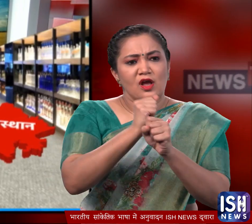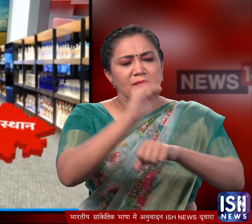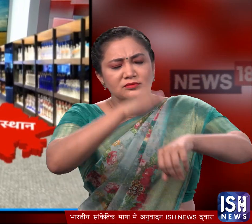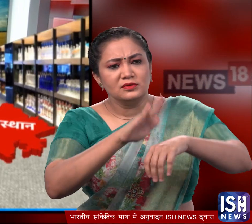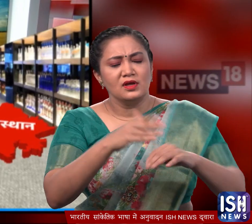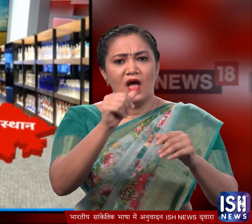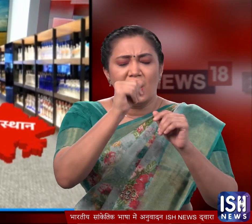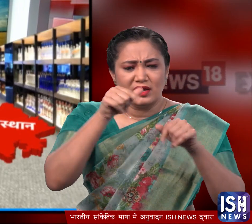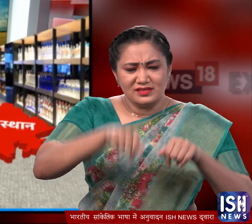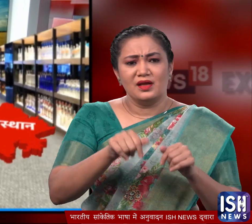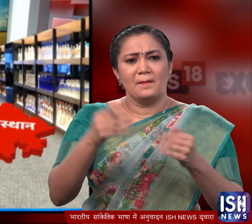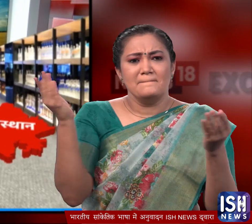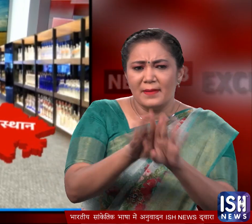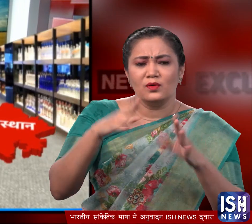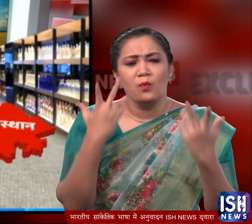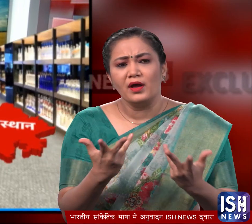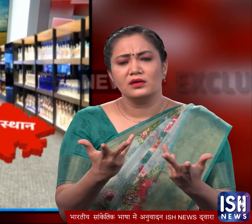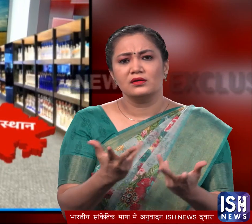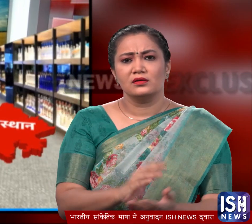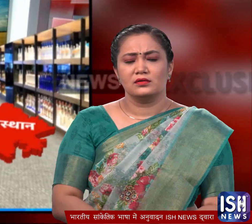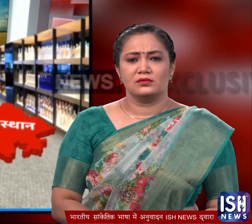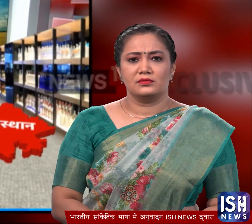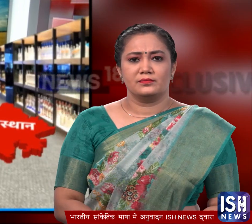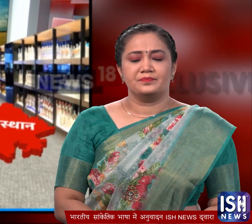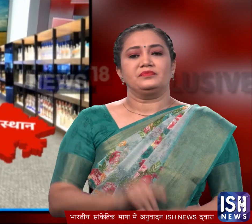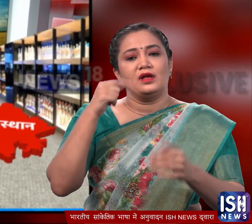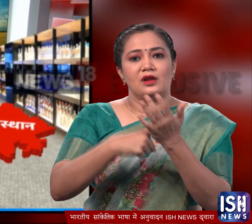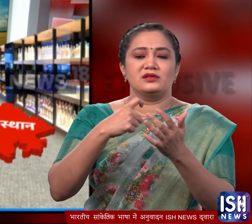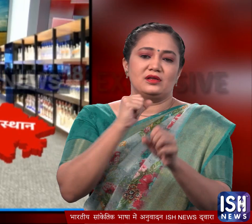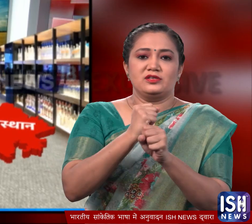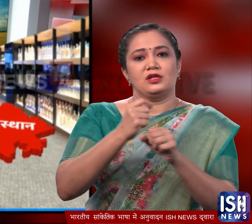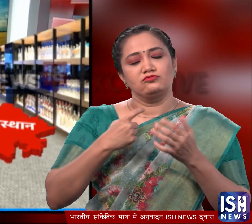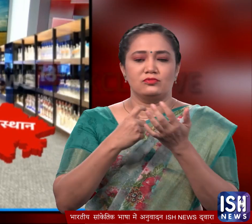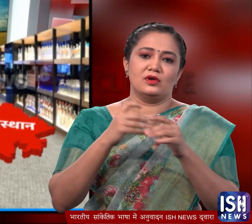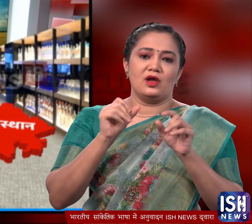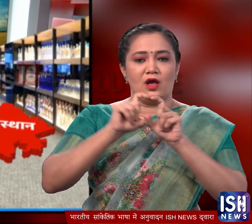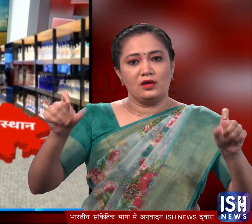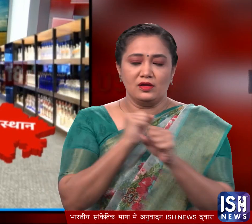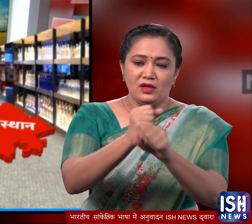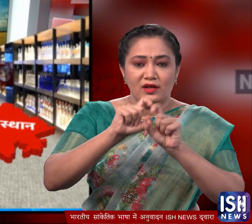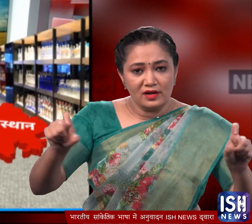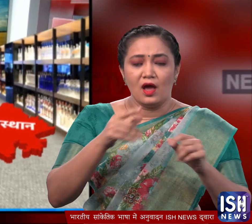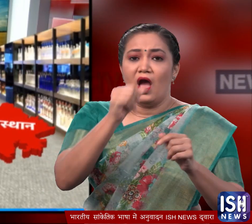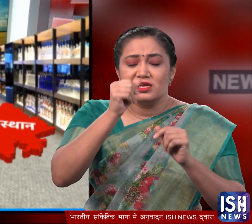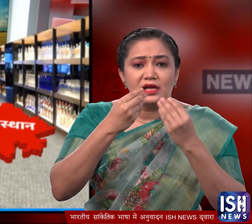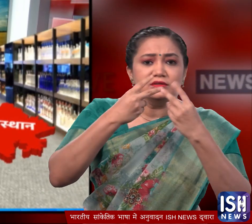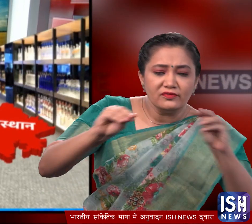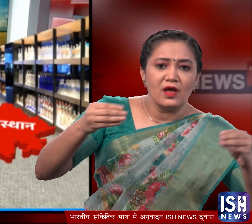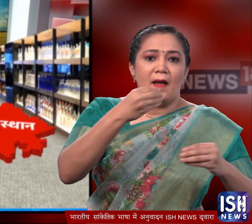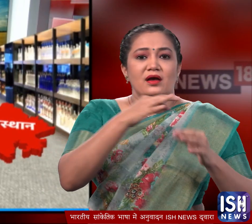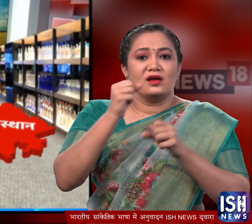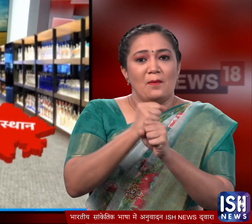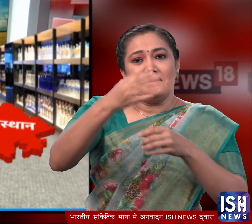और सरकार से पूछा था कि राज्य में शराबबंदी लागू क्यों नहीं की जा रही, जिस पर राजस्थान सरकार ने पहली बार साफ किया कि शराब की